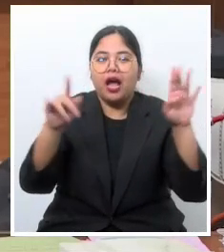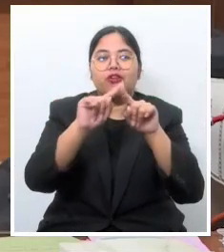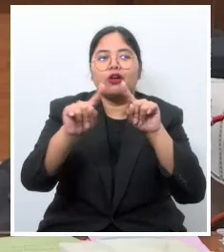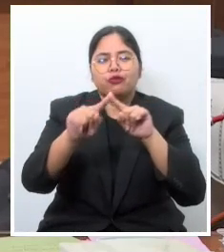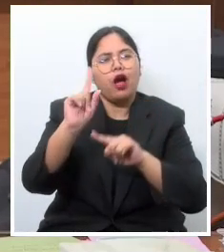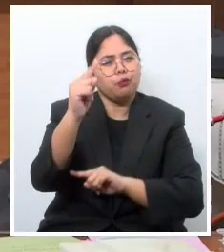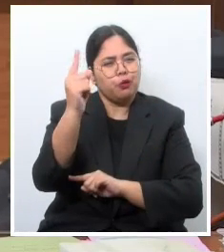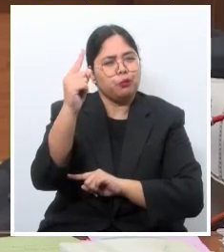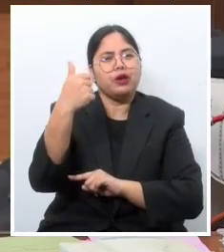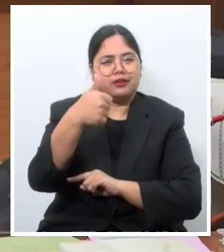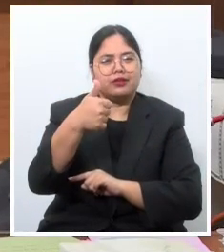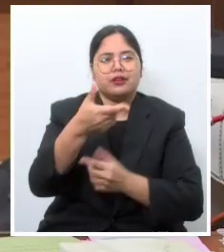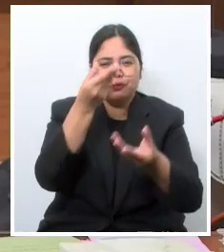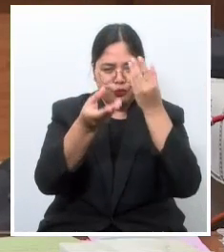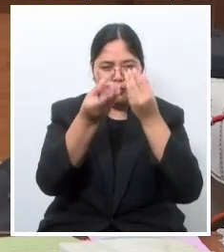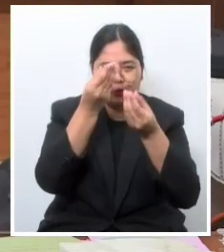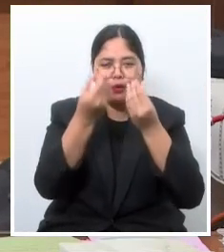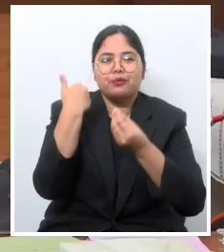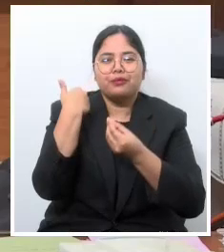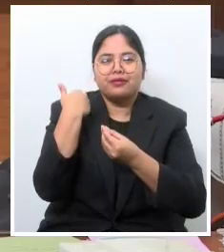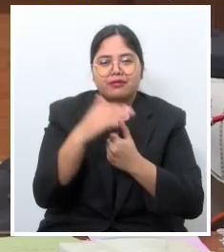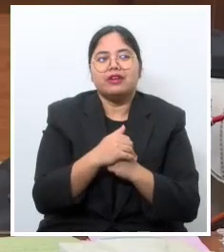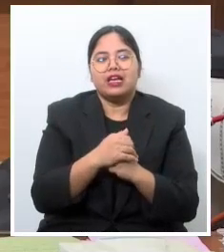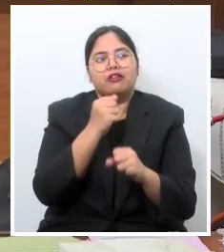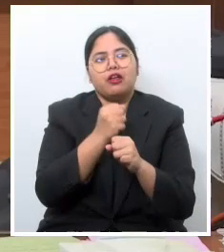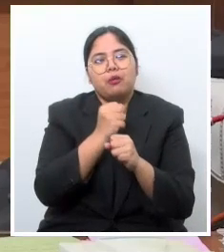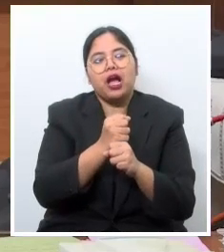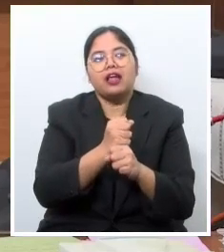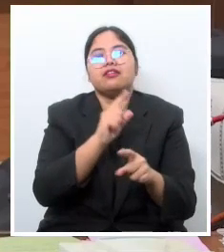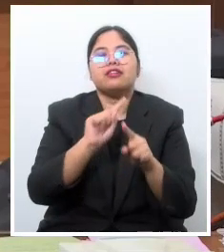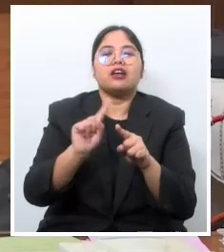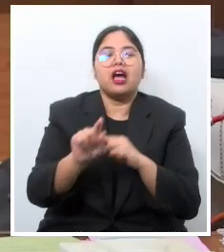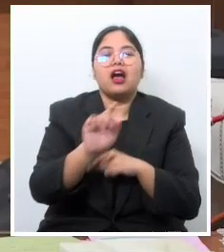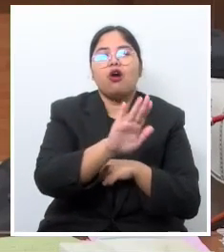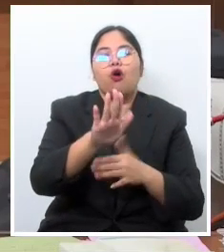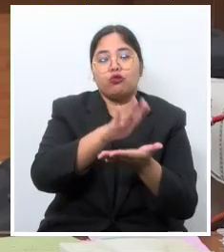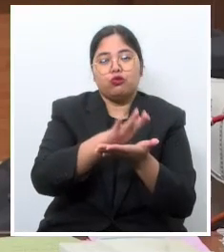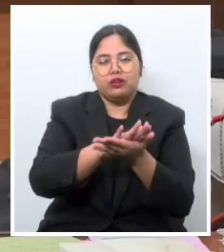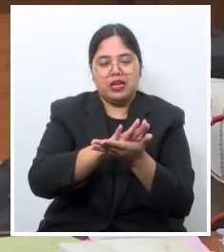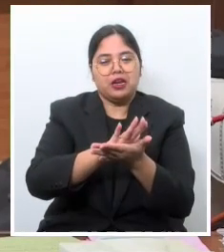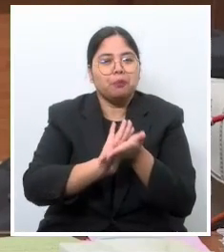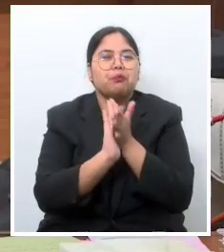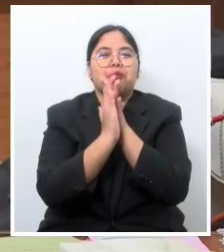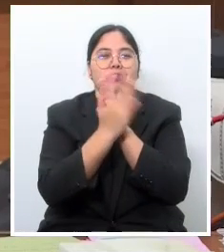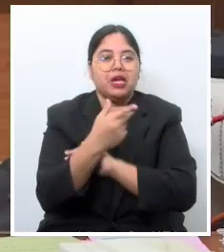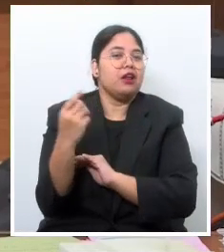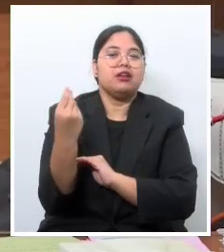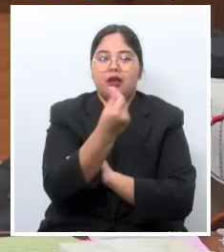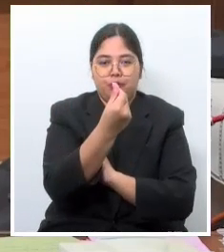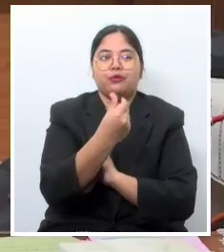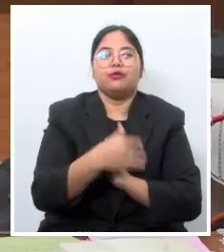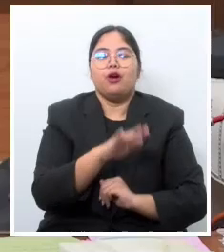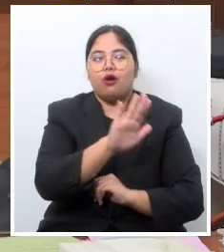ผมเชื่อว่าจะช่วยให้เ่ากระบวนการทำงานของโรงเรียนเนี่ยเปลี่ยนแปลงอย่างรวดเร็วในกลุ่มไทยรัฐนะครับ